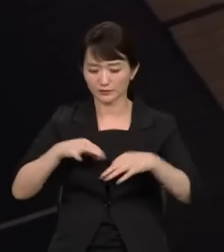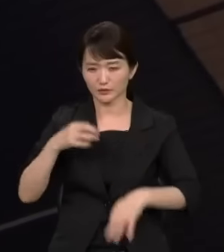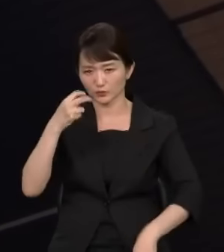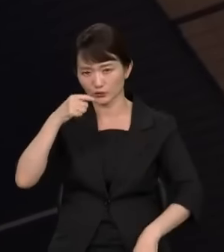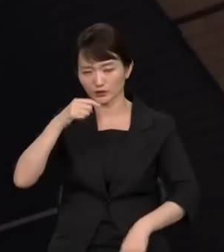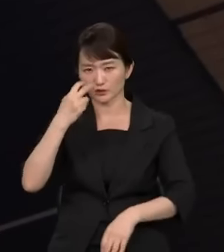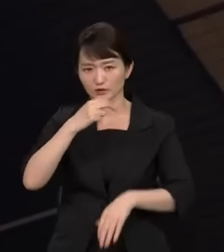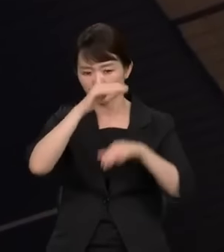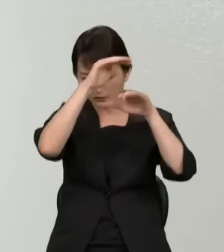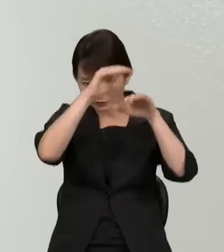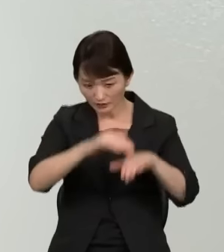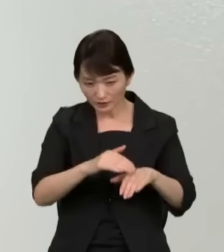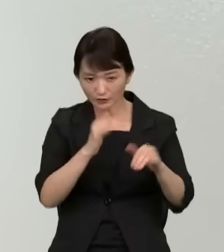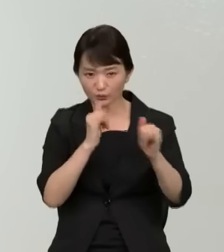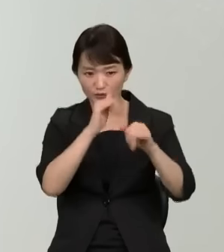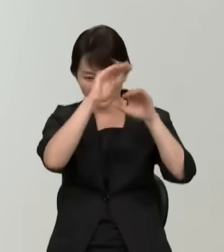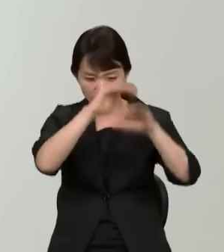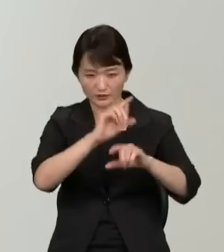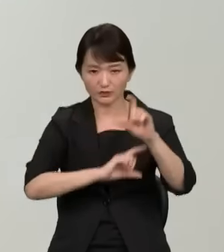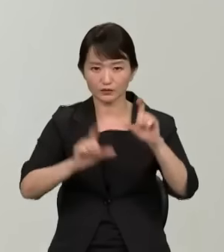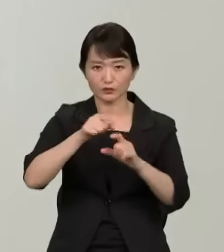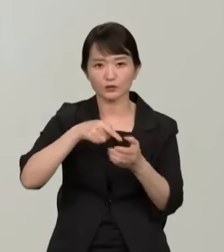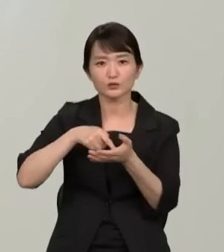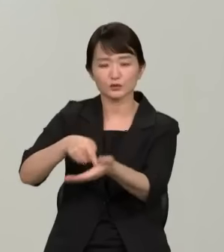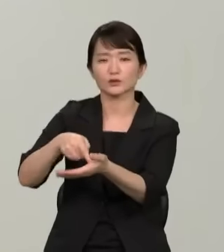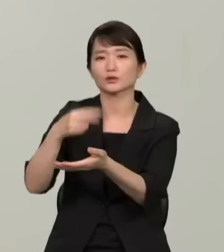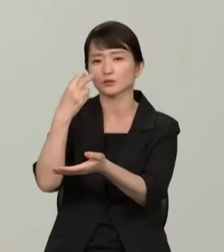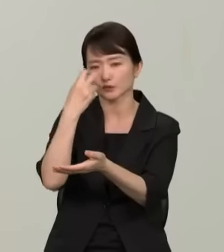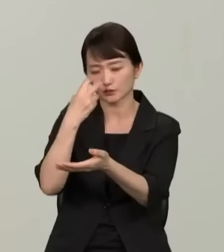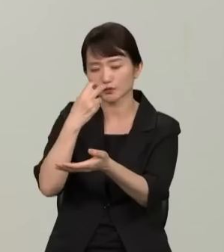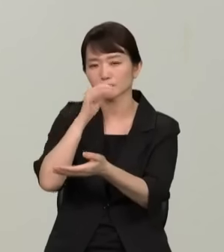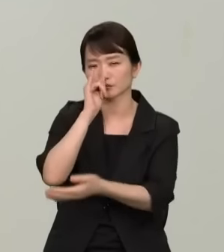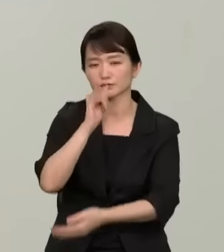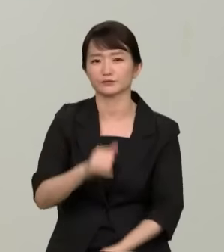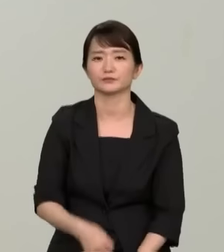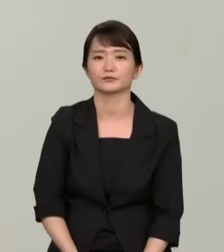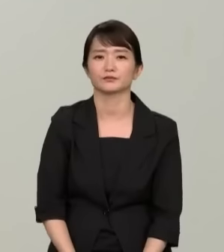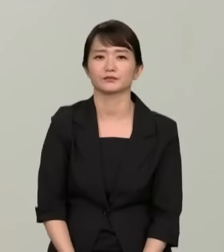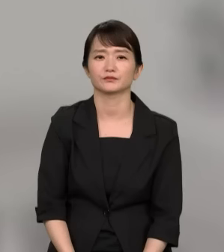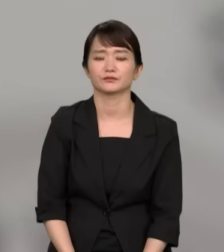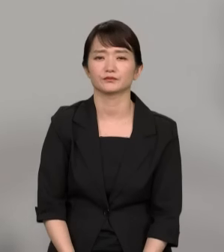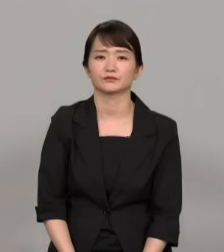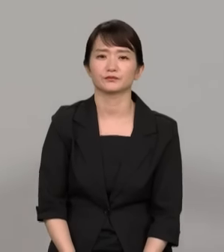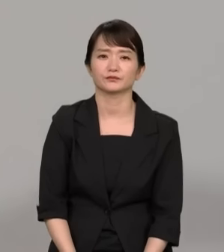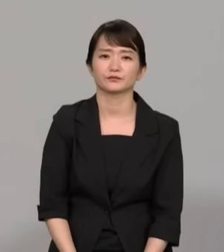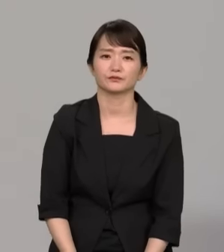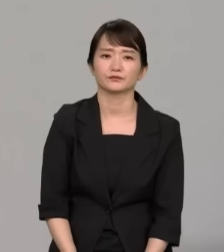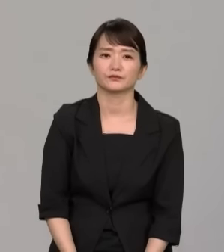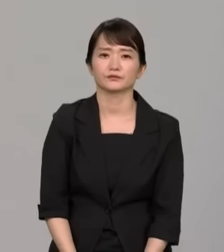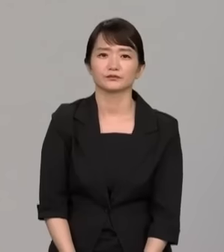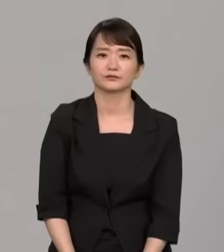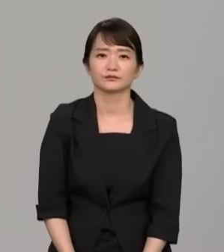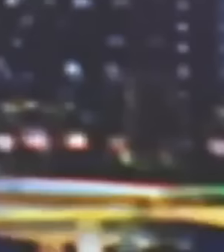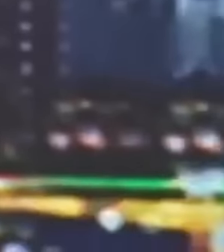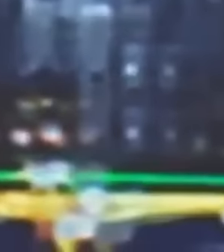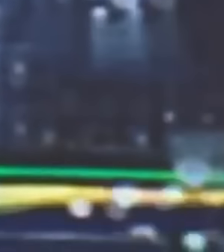따라 통신 영장을 더 청구하는 것도 검토할 수 있다는 분석도 나옵니다. JTBC 연지환입니다.